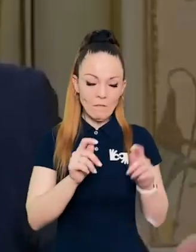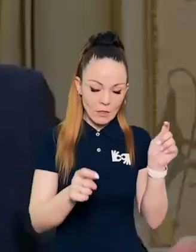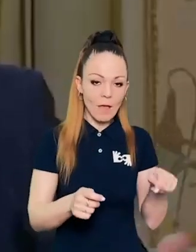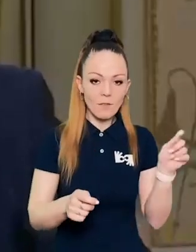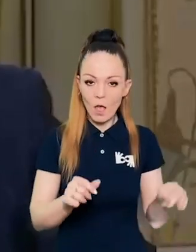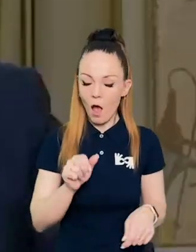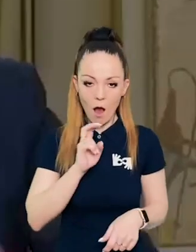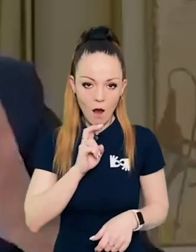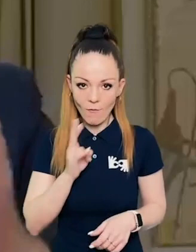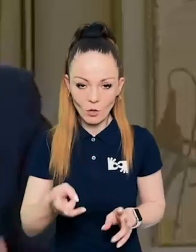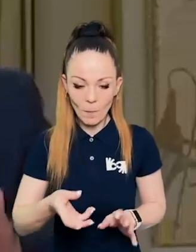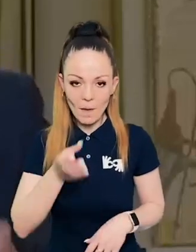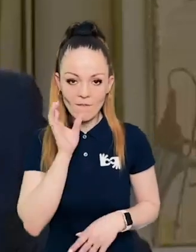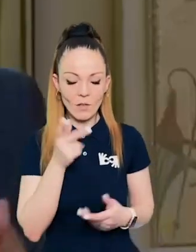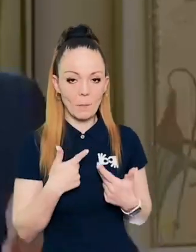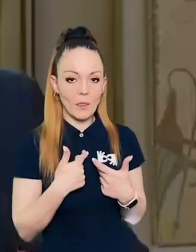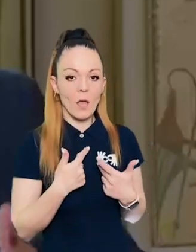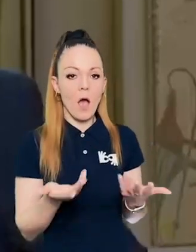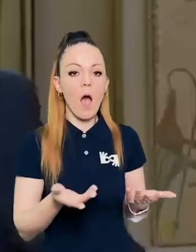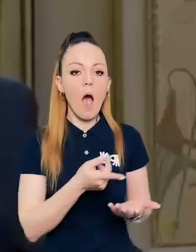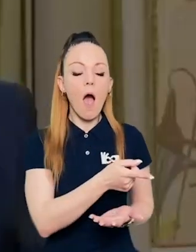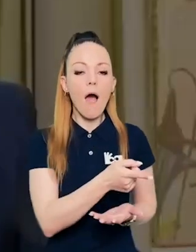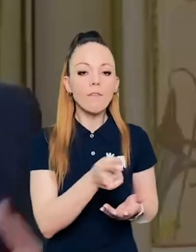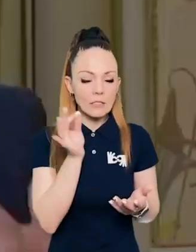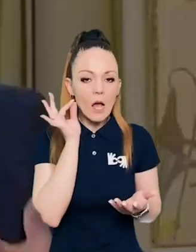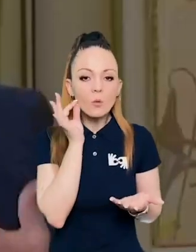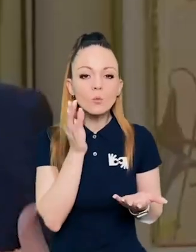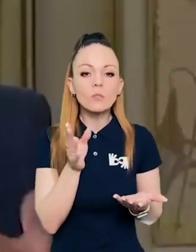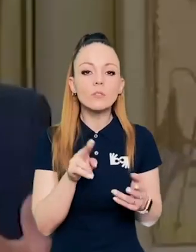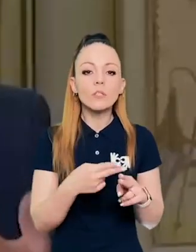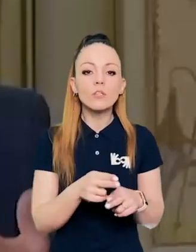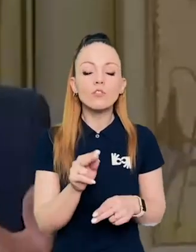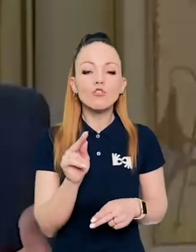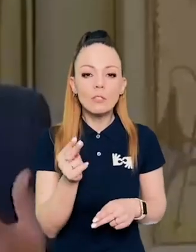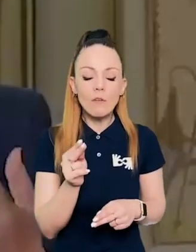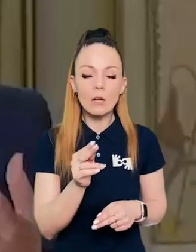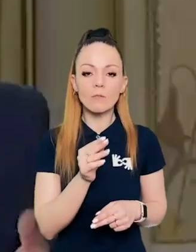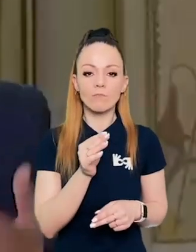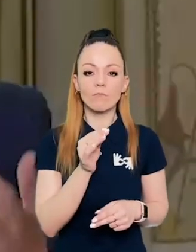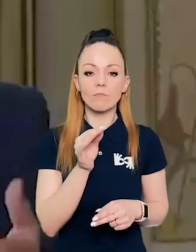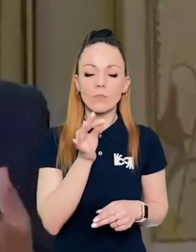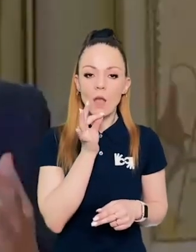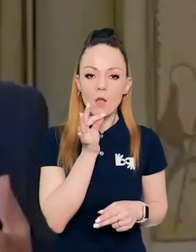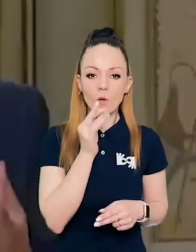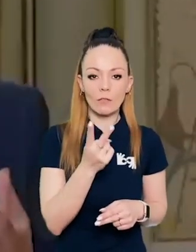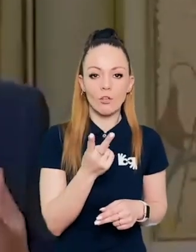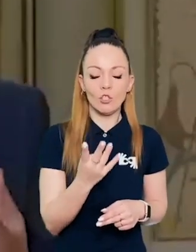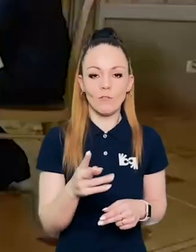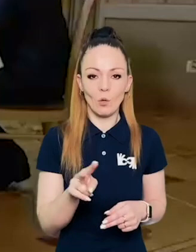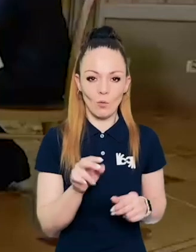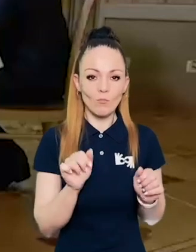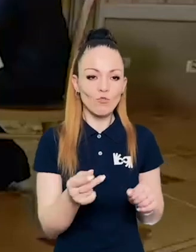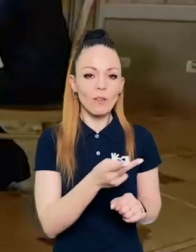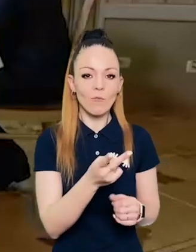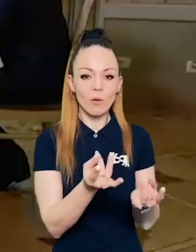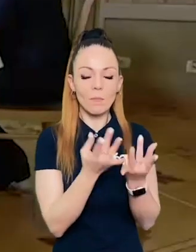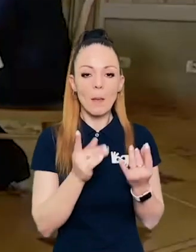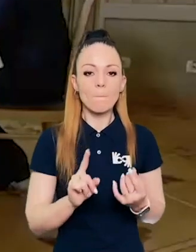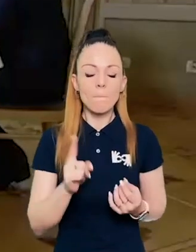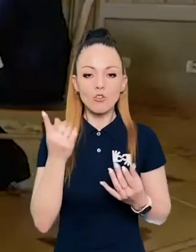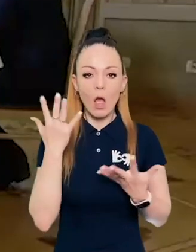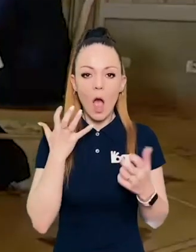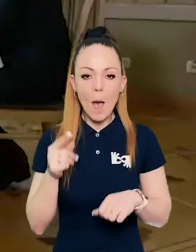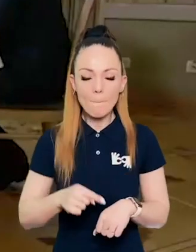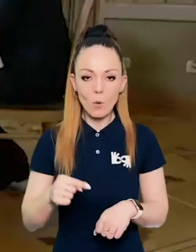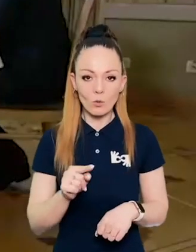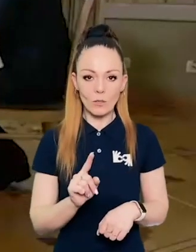в 4-й ранку. От війна війною, а каву треба випити. Ви згадуєте цей 4-та ранку, 24-го? Можете двоє